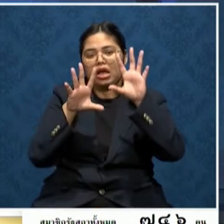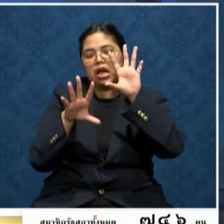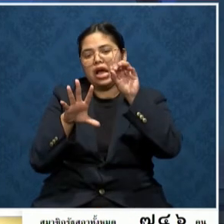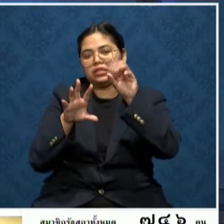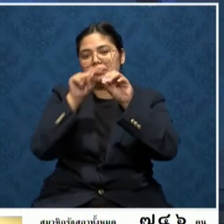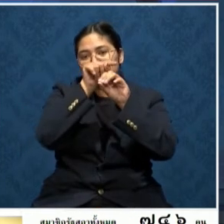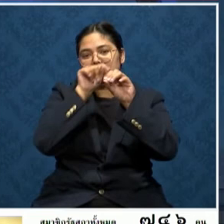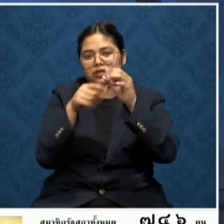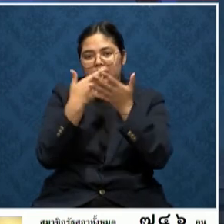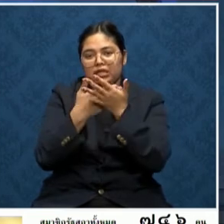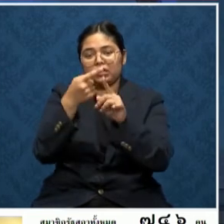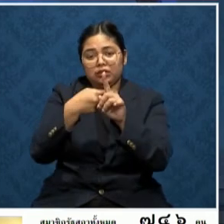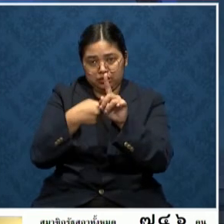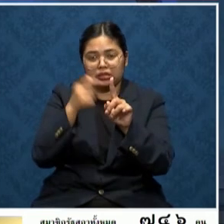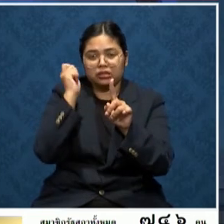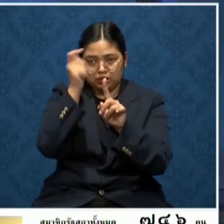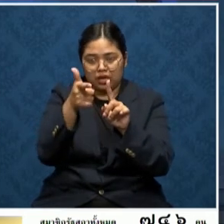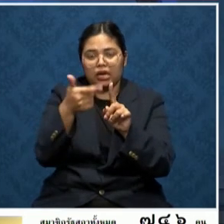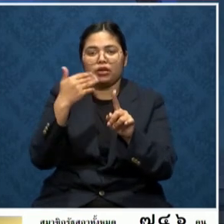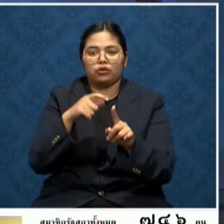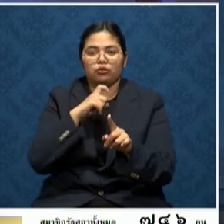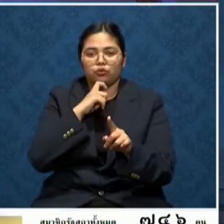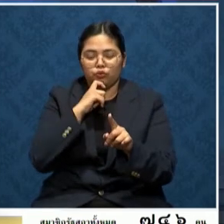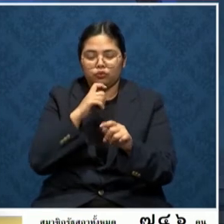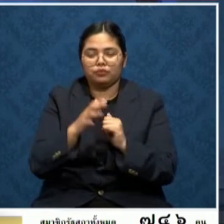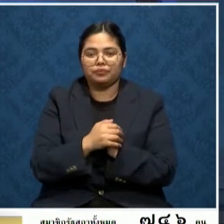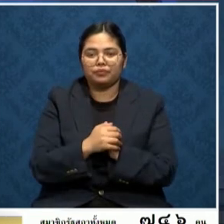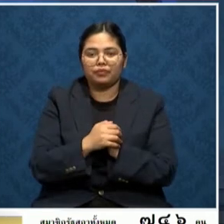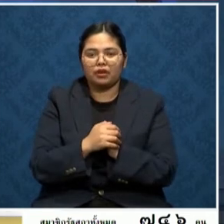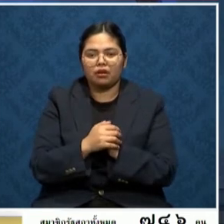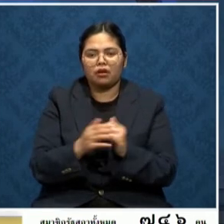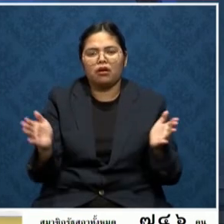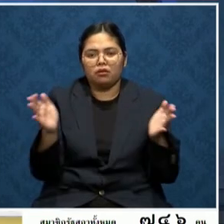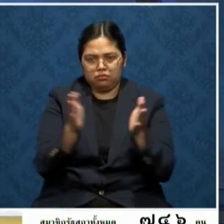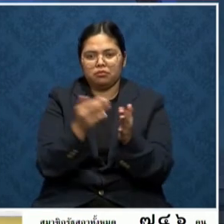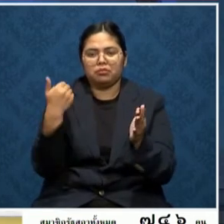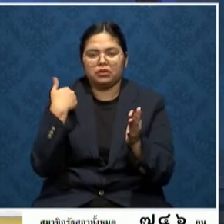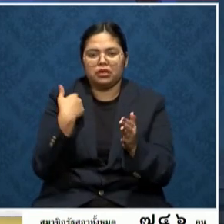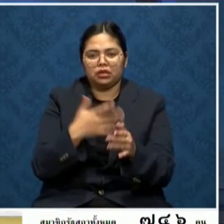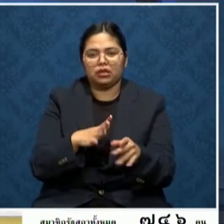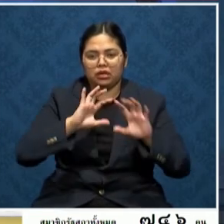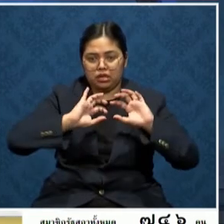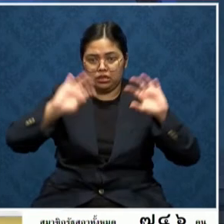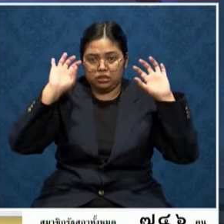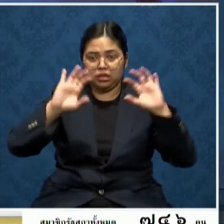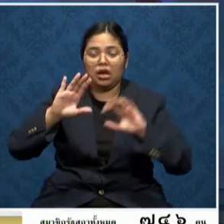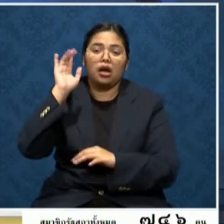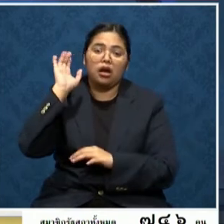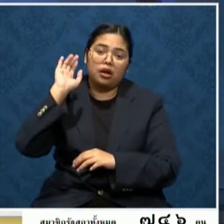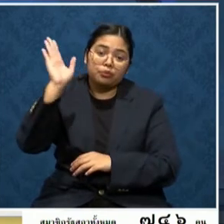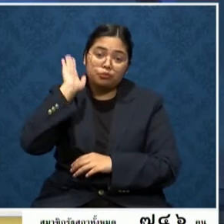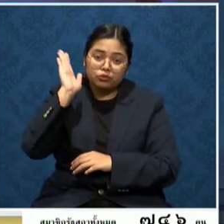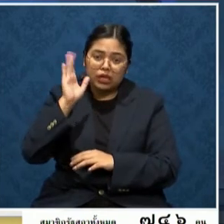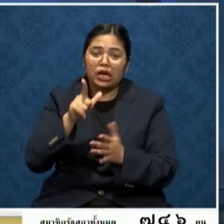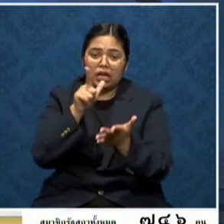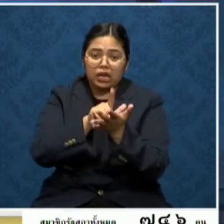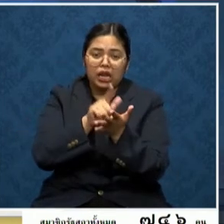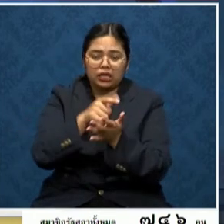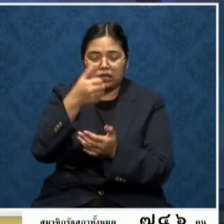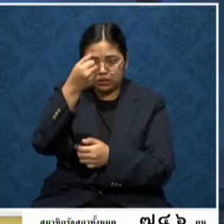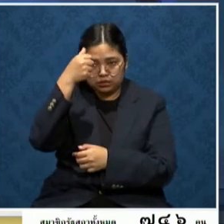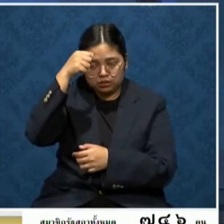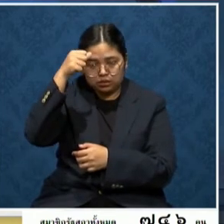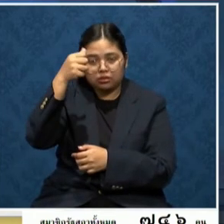ค่ะรวมวันลาคลอดประมาณ188วันหรือประมาณ6เดือนส่วนนะคะข้าราชการผู้ชายสามารถลาช่วยเลี้ยงดูบุตรได้15